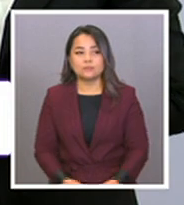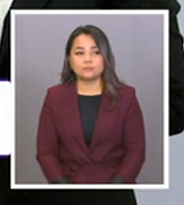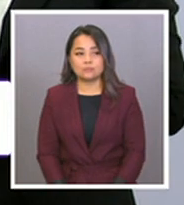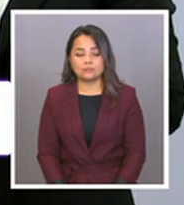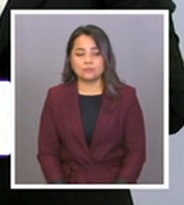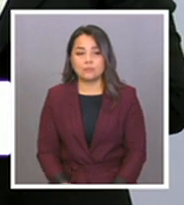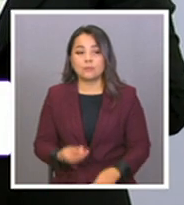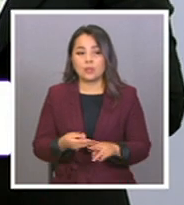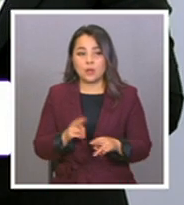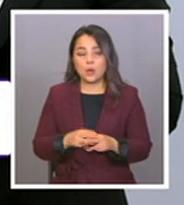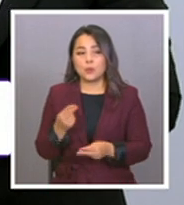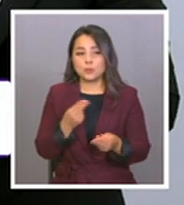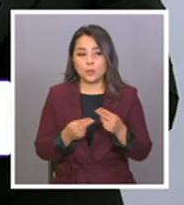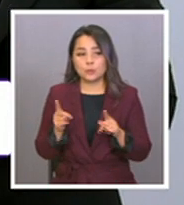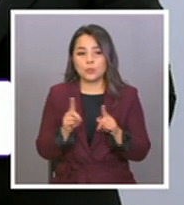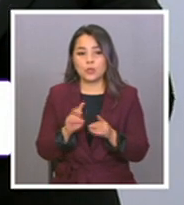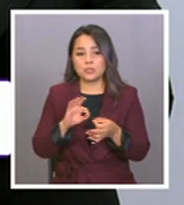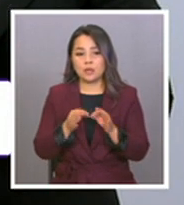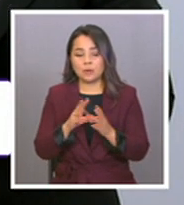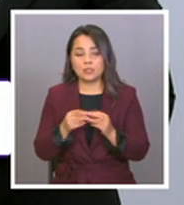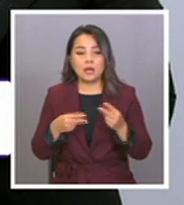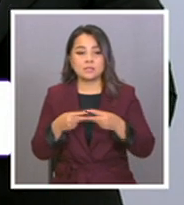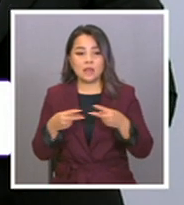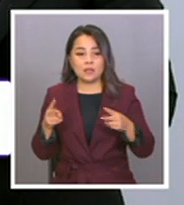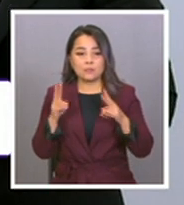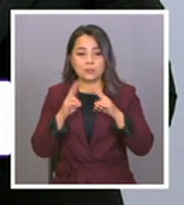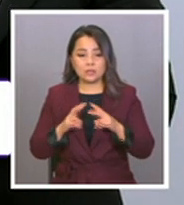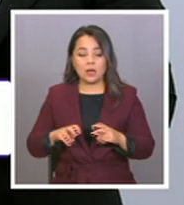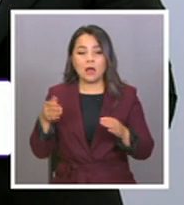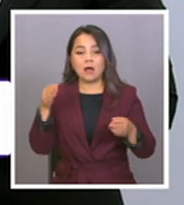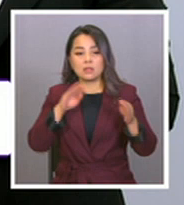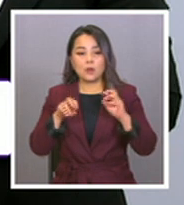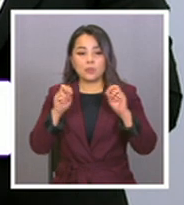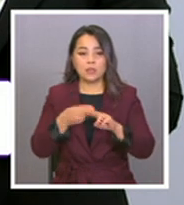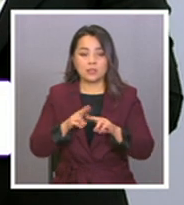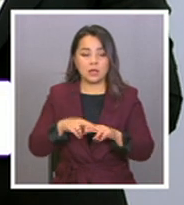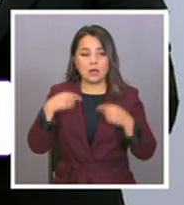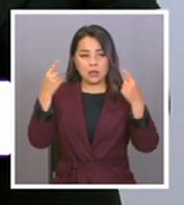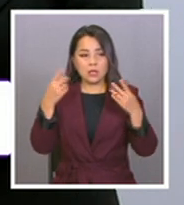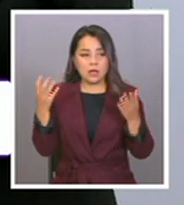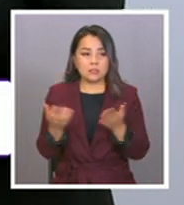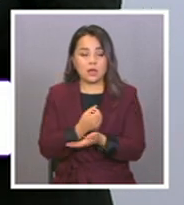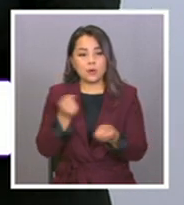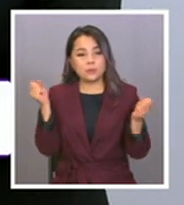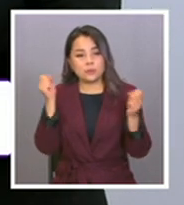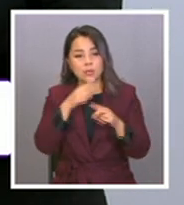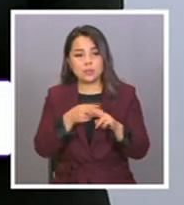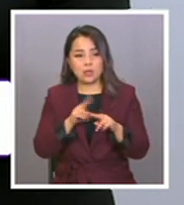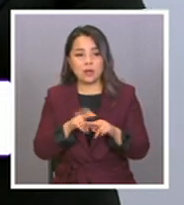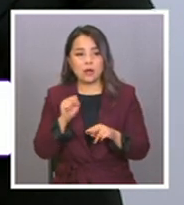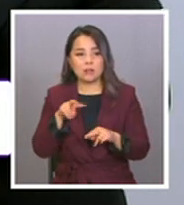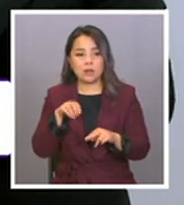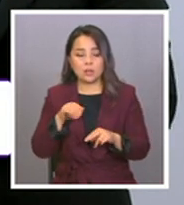Демек, сурет пен таксондық жүйені салыстыра отырып, алатау арқарын анықтадық. Алатау арқары